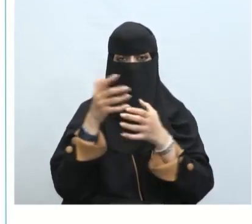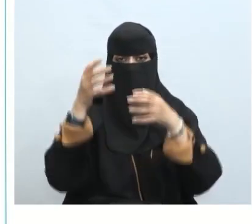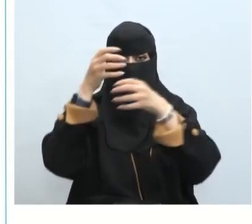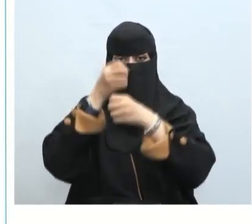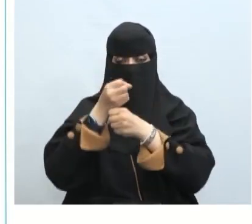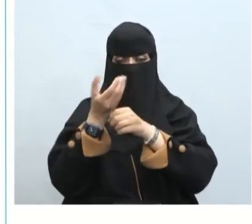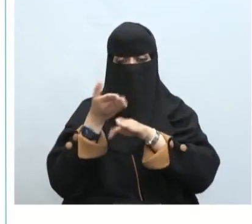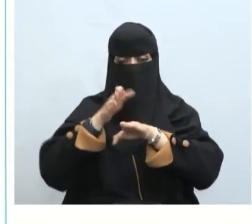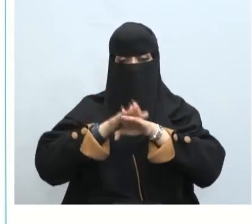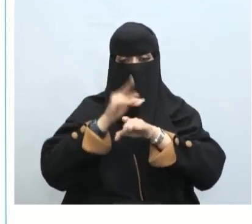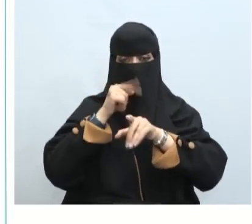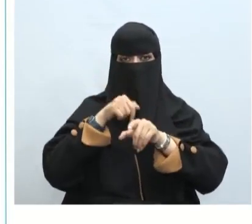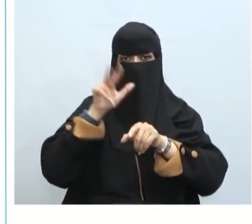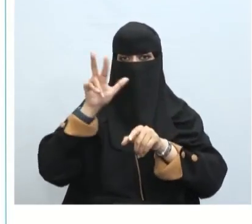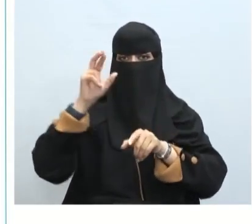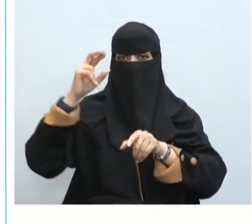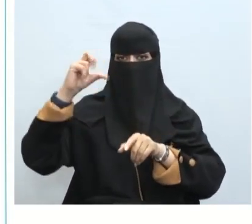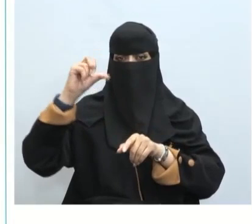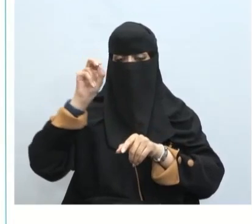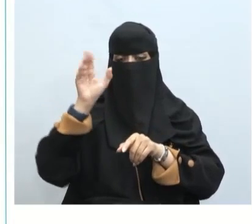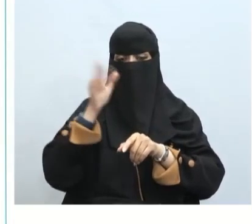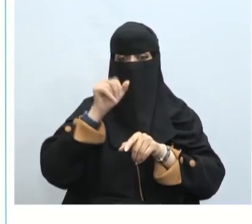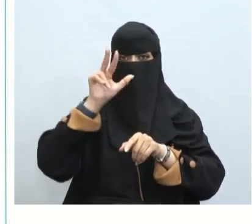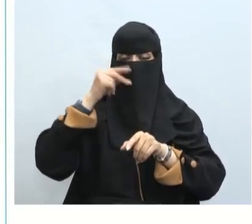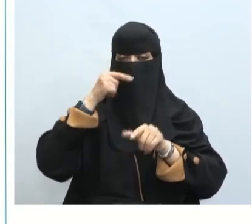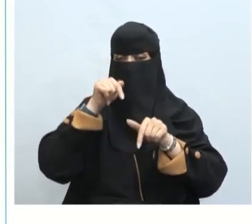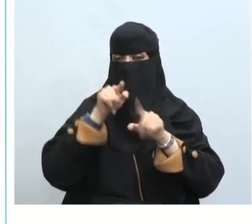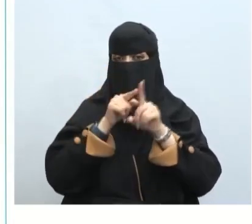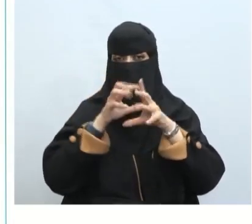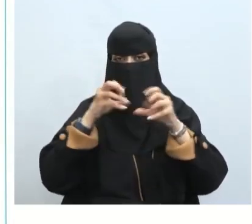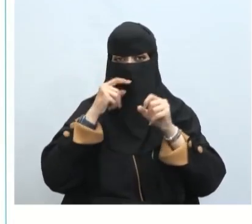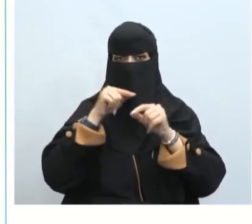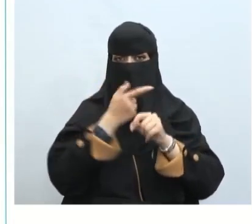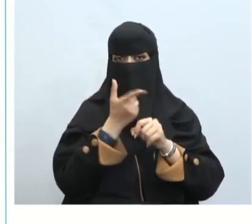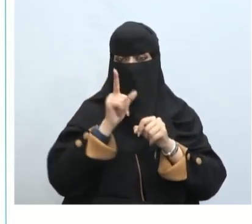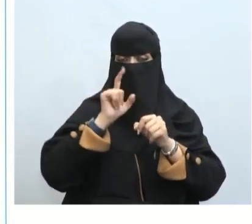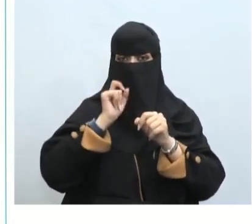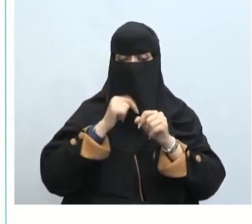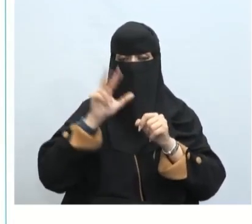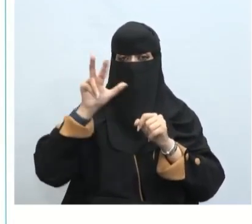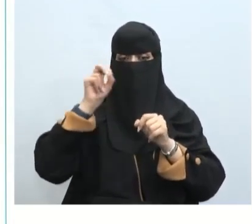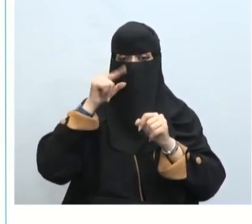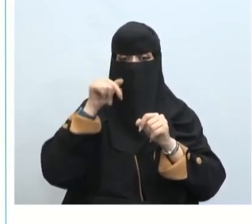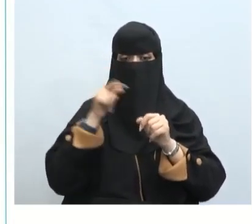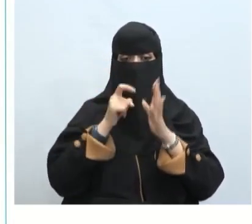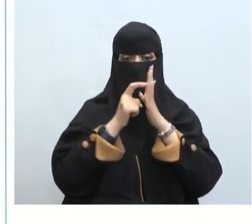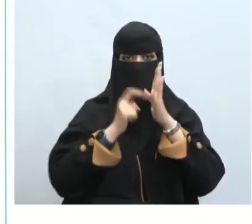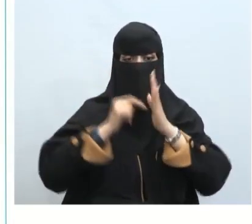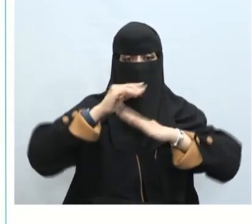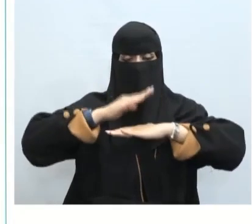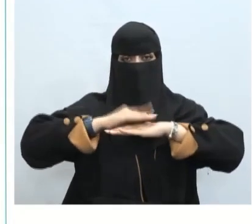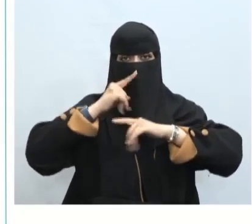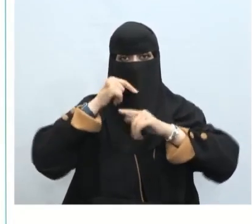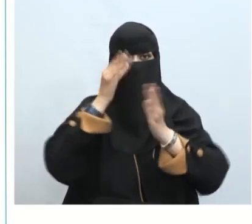ذوق العام وجميع القيم والضوابط والاداب التي تحكم سلوك الانسان